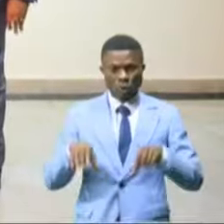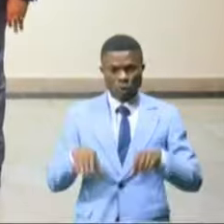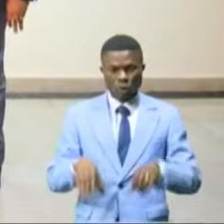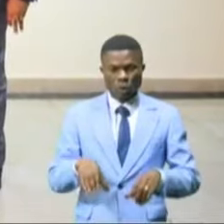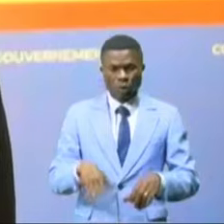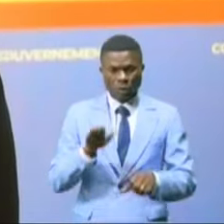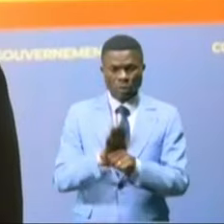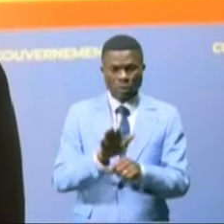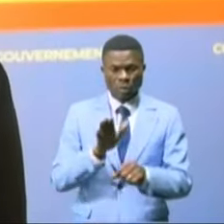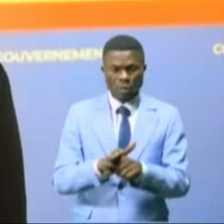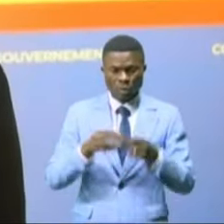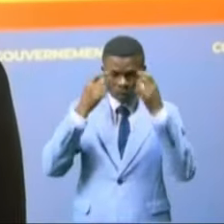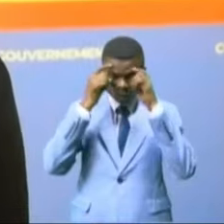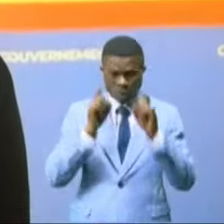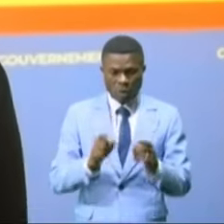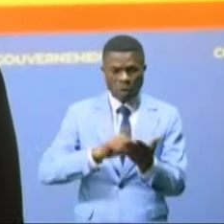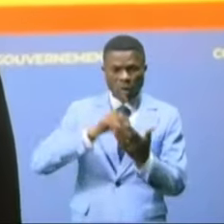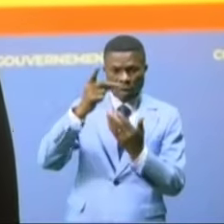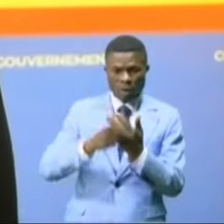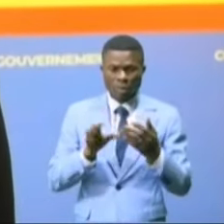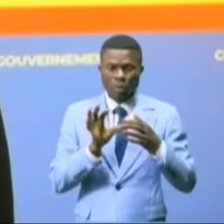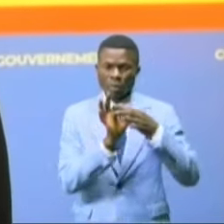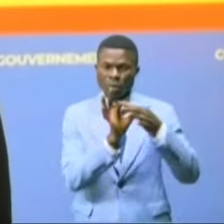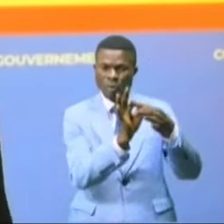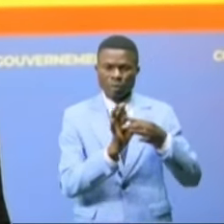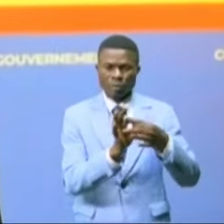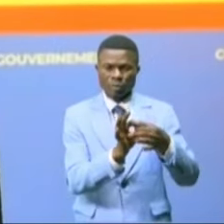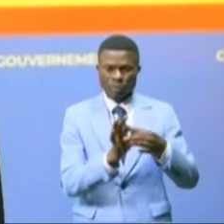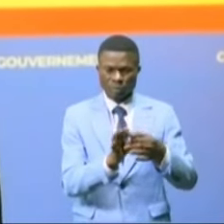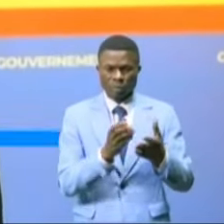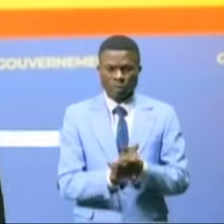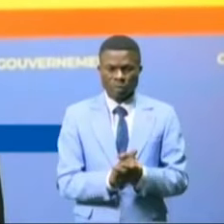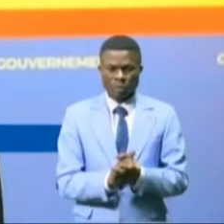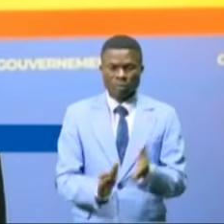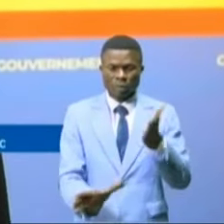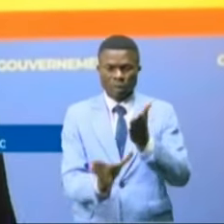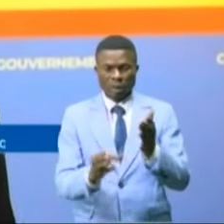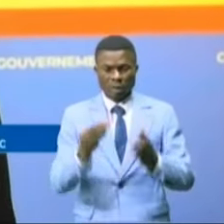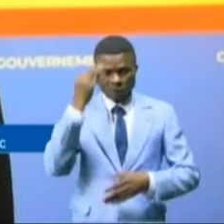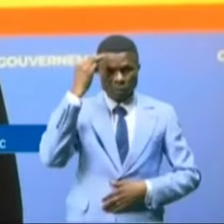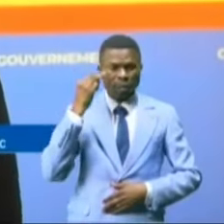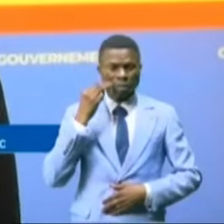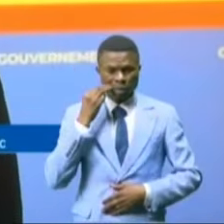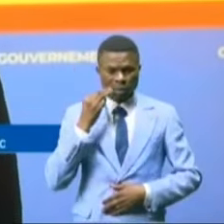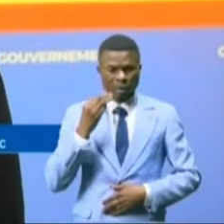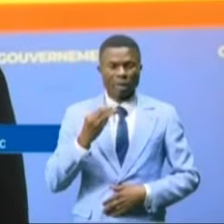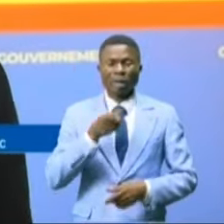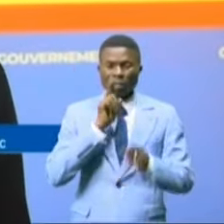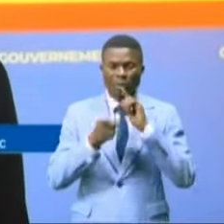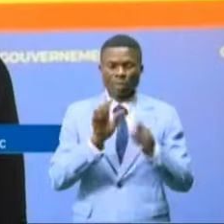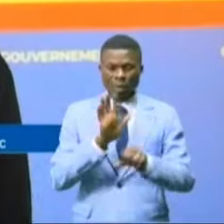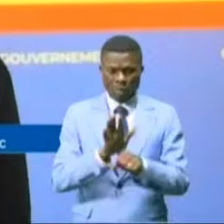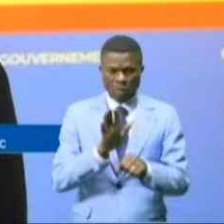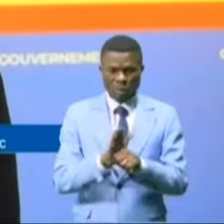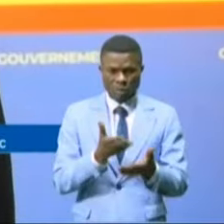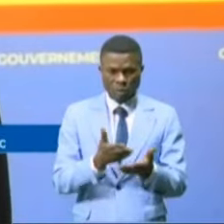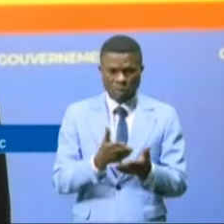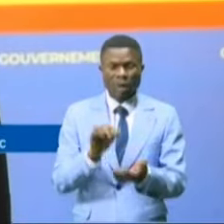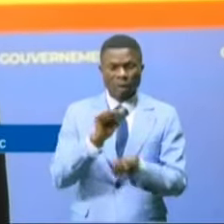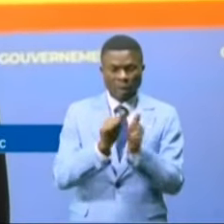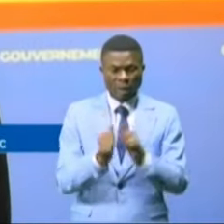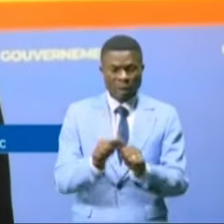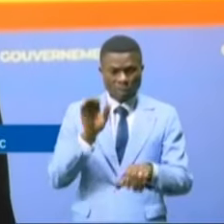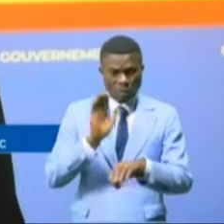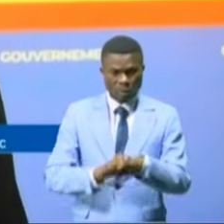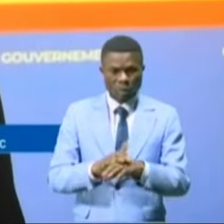une série de mesures et programmes de coopération. Le vice-premier ministre nous a expliqué un peu comment les choses se déroulaient et les défis